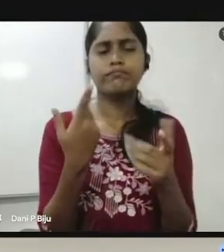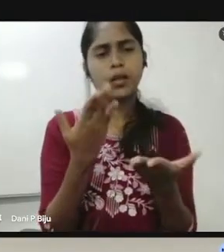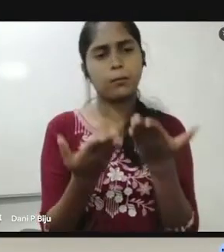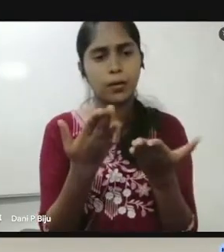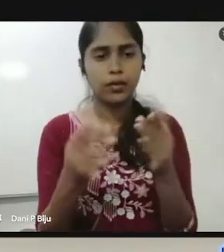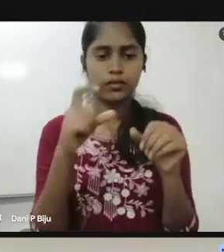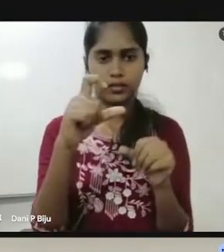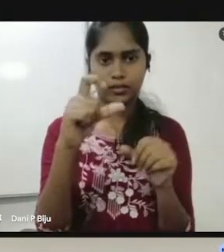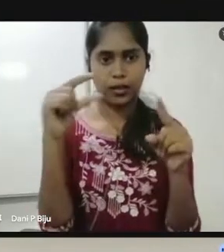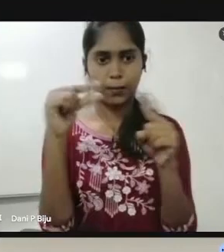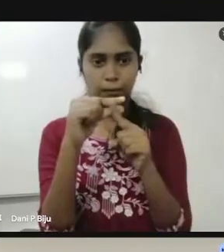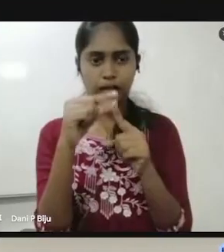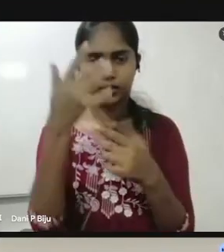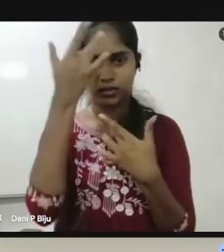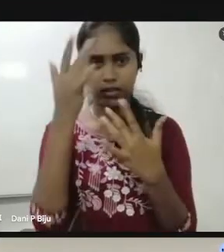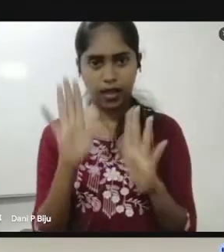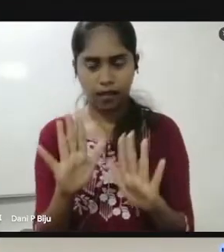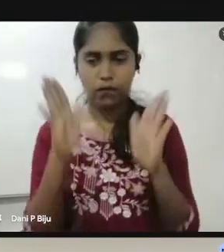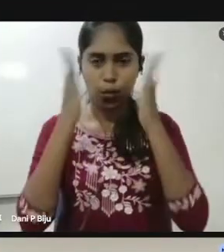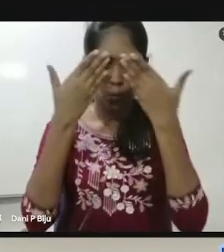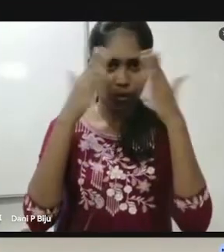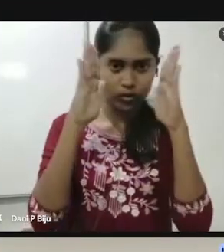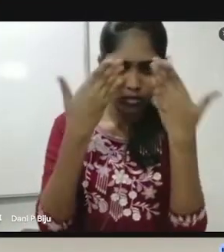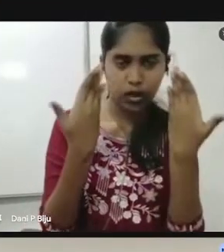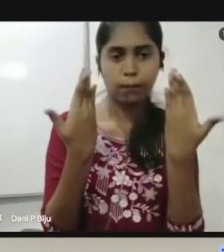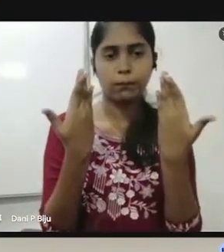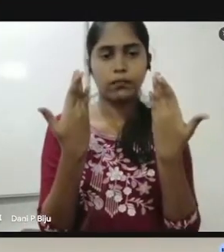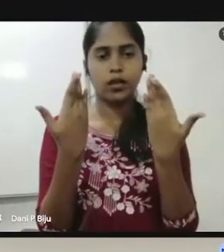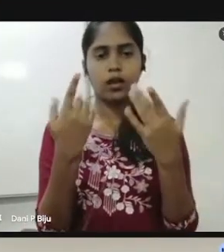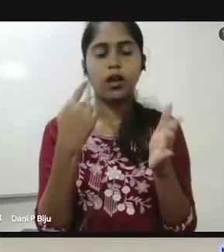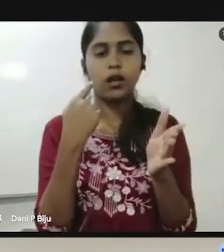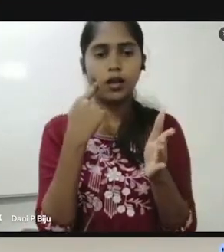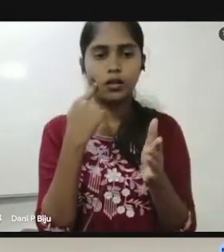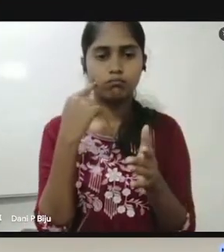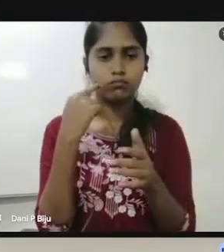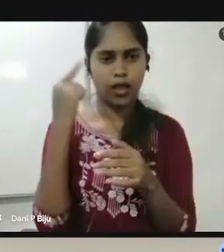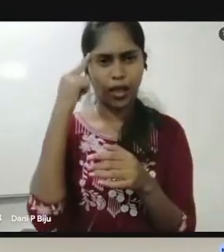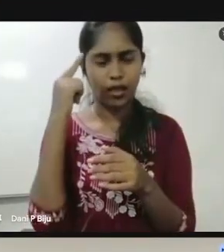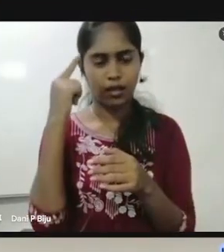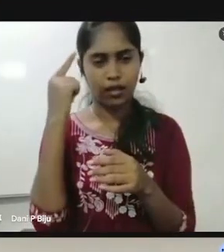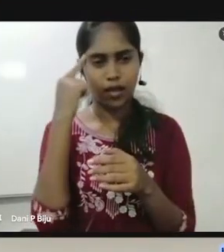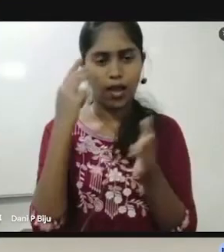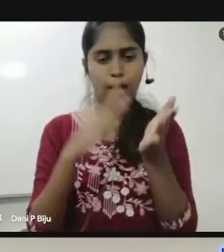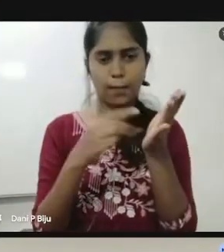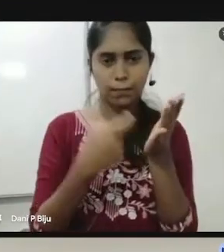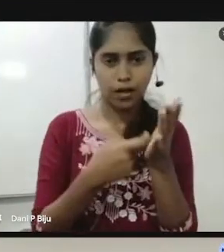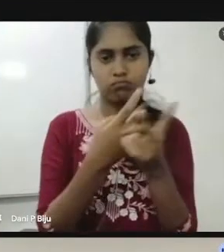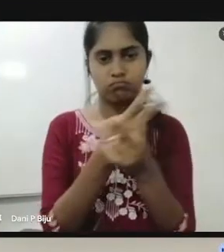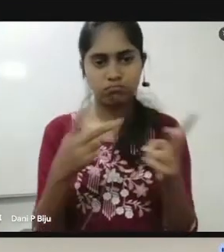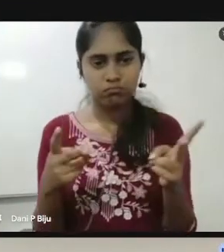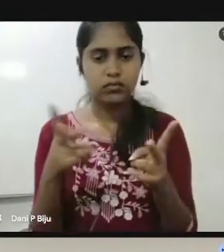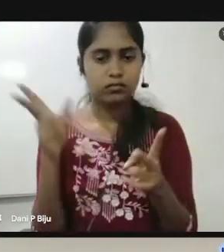ബാധിച്ച കുട്ടികൾ, അല്ലെങ്കിൽ ഓട്ടിസം ബാധിച്ച കുട്ടികൾ, അല്ലെങ്കിൽ ഇന്റലക്ച്വൽ ഡിസേബിലിറ്റി, അല്ലെങ്കിൽ മൾട്ടിപ്പിൾ ഡിസേബിലിറ്റി, കാഴ്ച പരിമിതി,